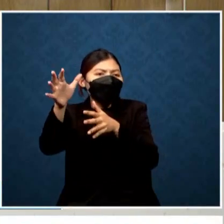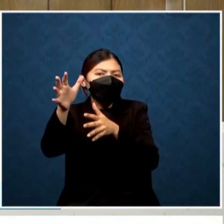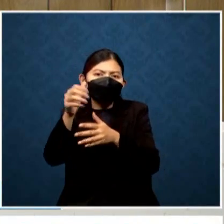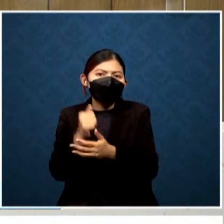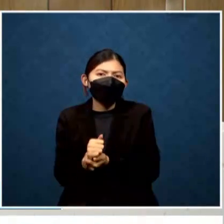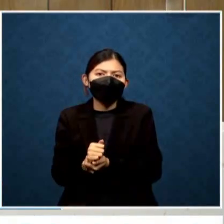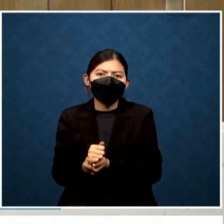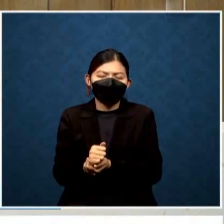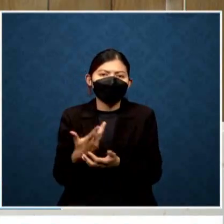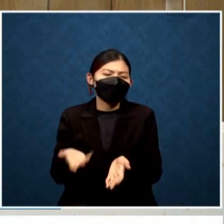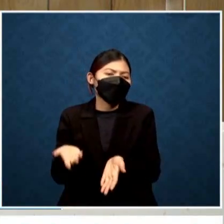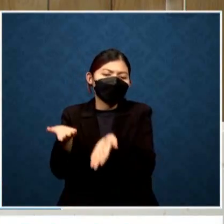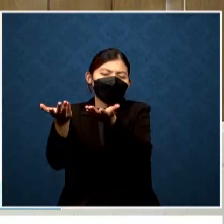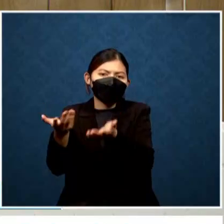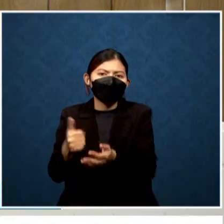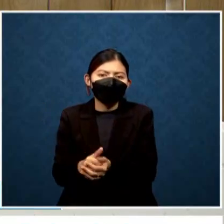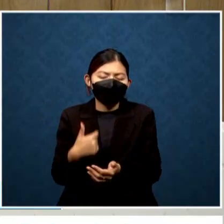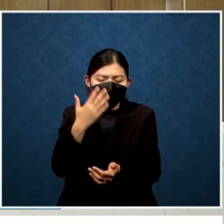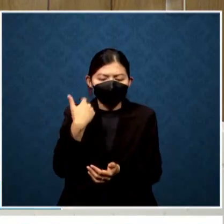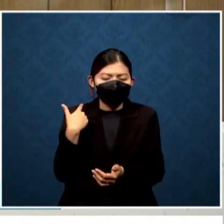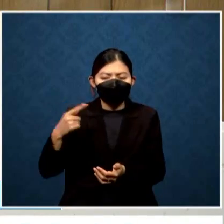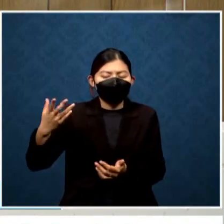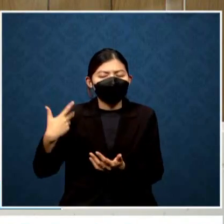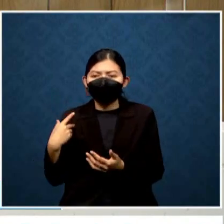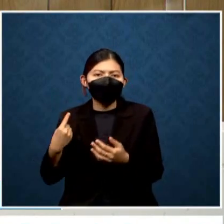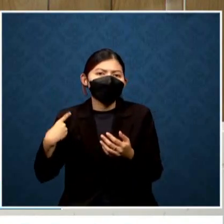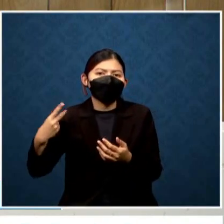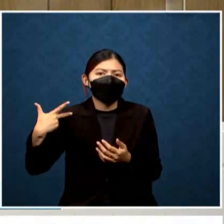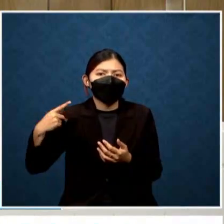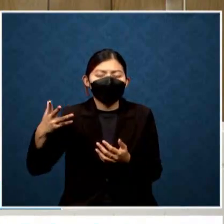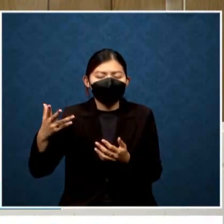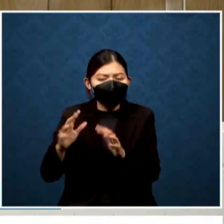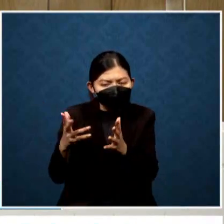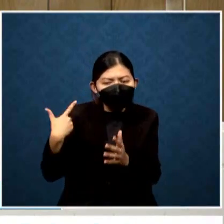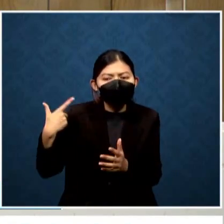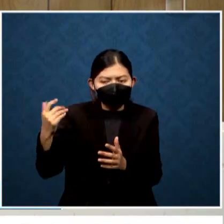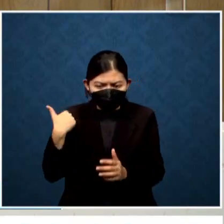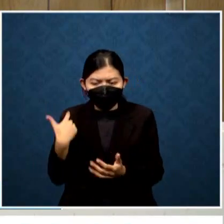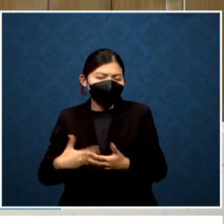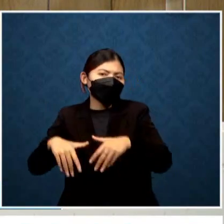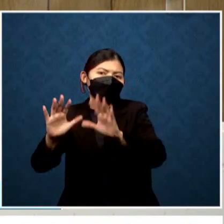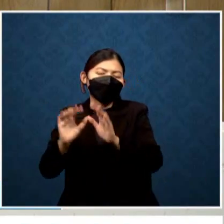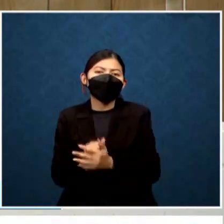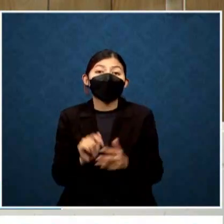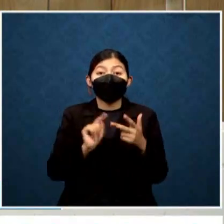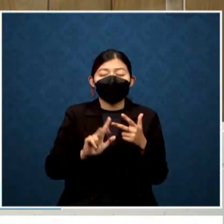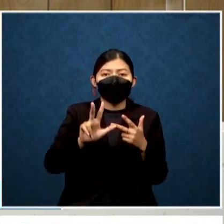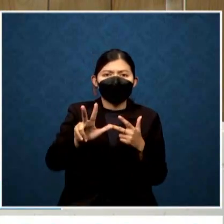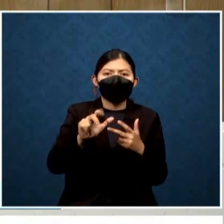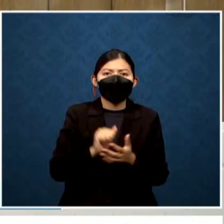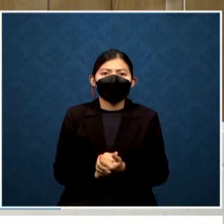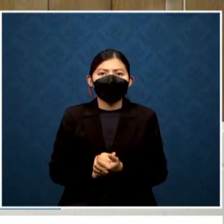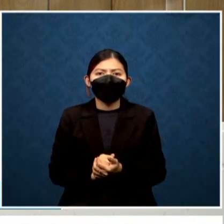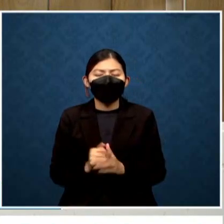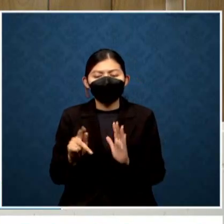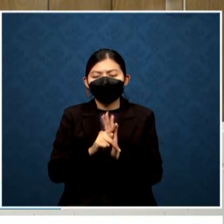ม่ได้สนใจปล่อยให้มันเกิดขึ้นมีผลประโยชน์ไม่มีประโยชน์ก็ปล่อยปละเลยอันที่3เนี่ยก็น่าจะเป็นดีกรีของไม่เข้ม